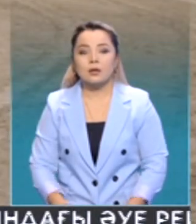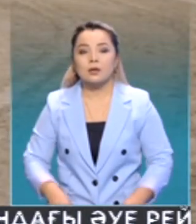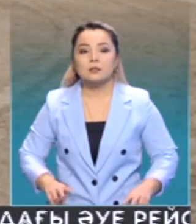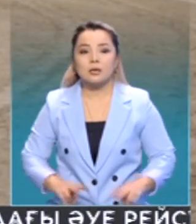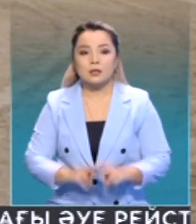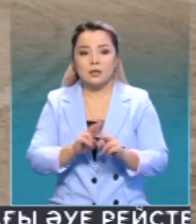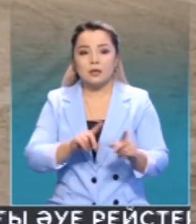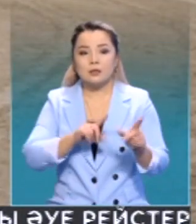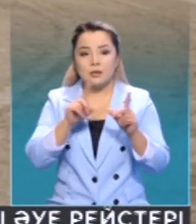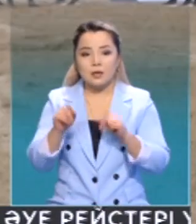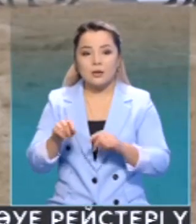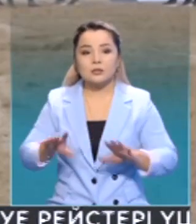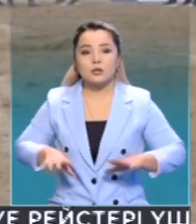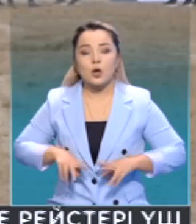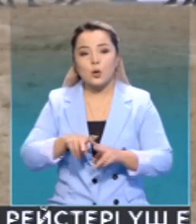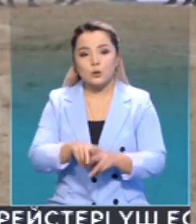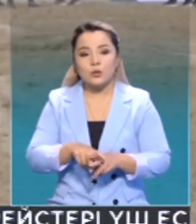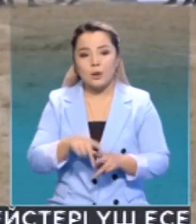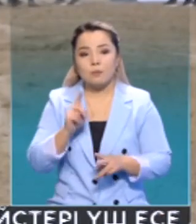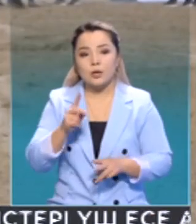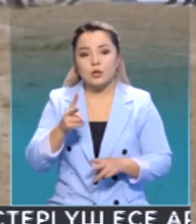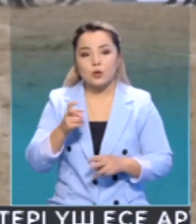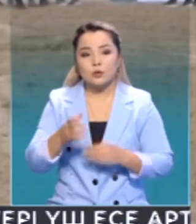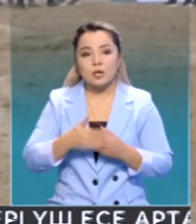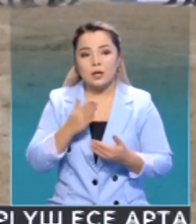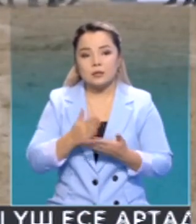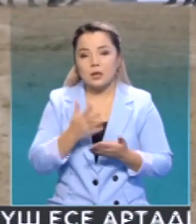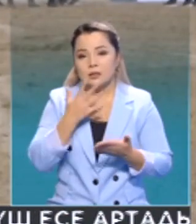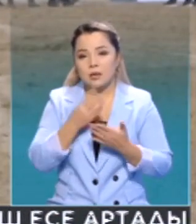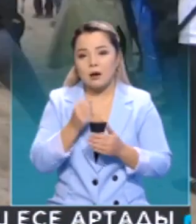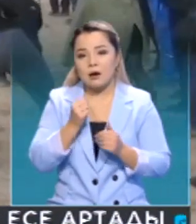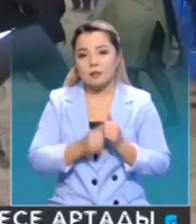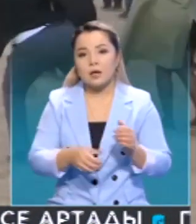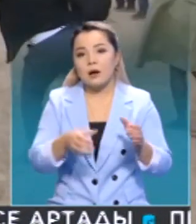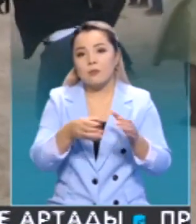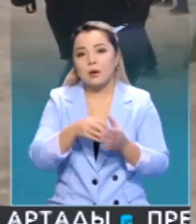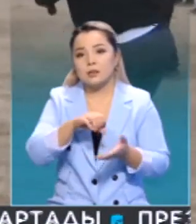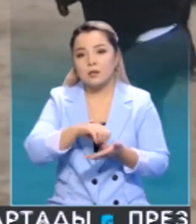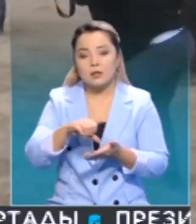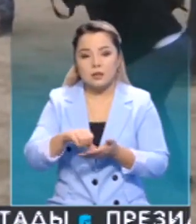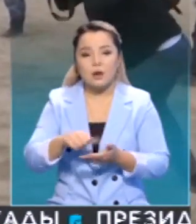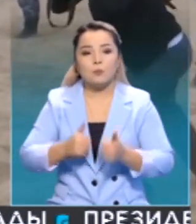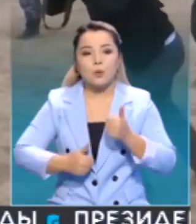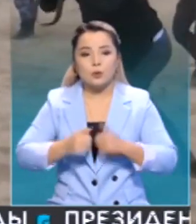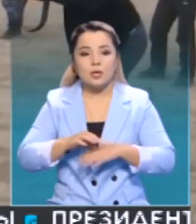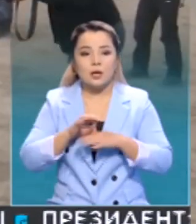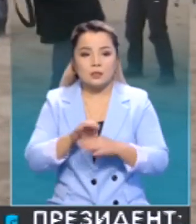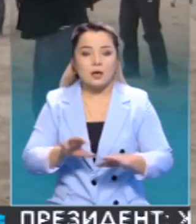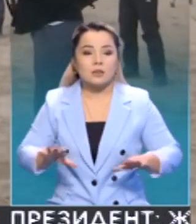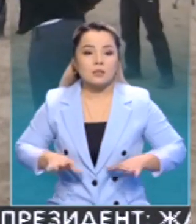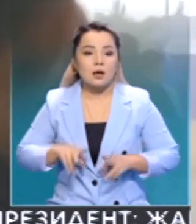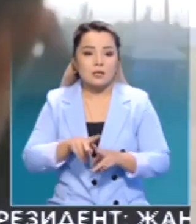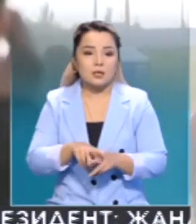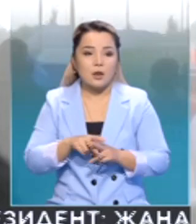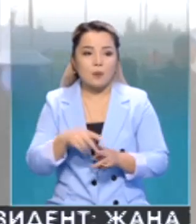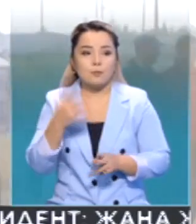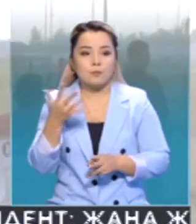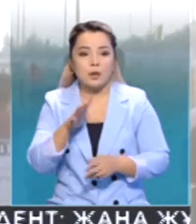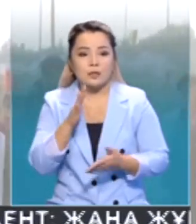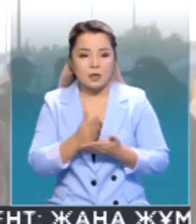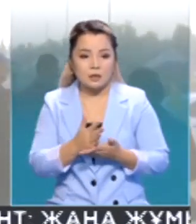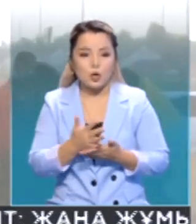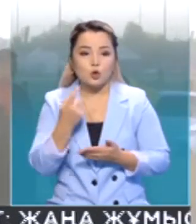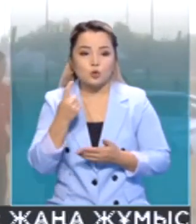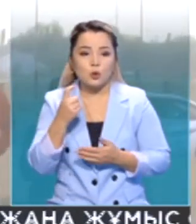Елордадан жолға шыққан шабандоздар 1200 шақырымды бағындырды. Әр командадан марафон бәйгеге 5 сәйгүлік қосылды. Олар күніне 100